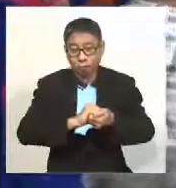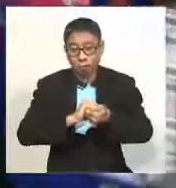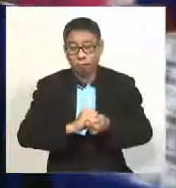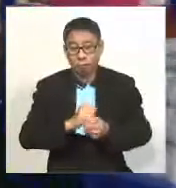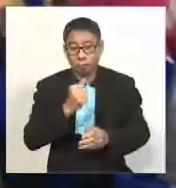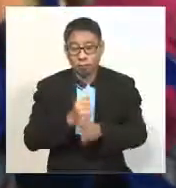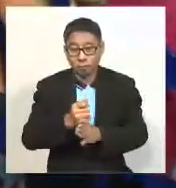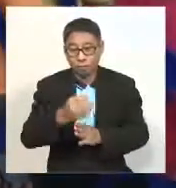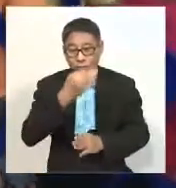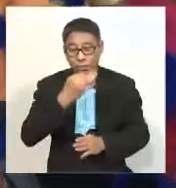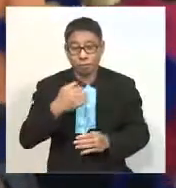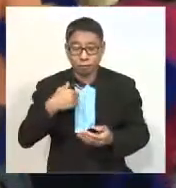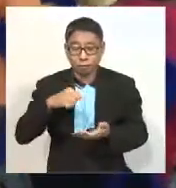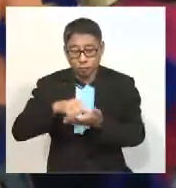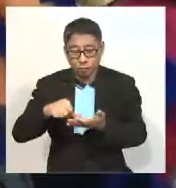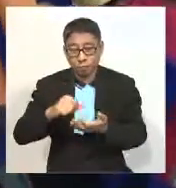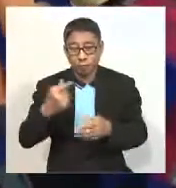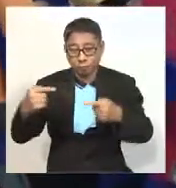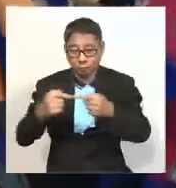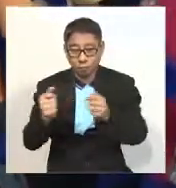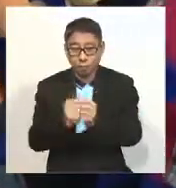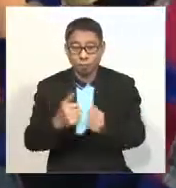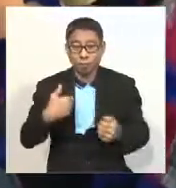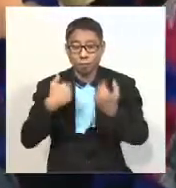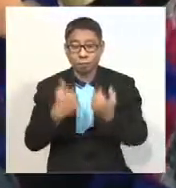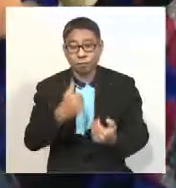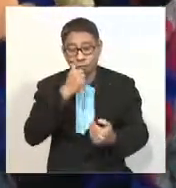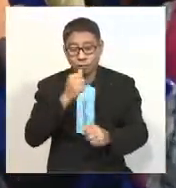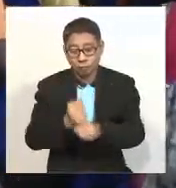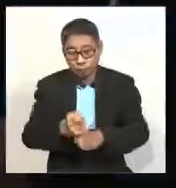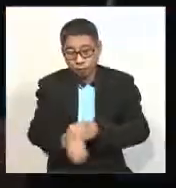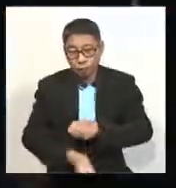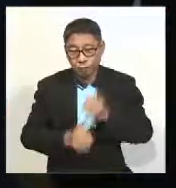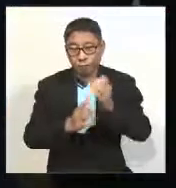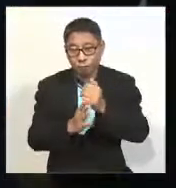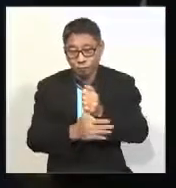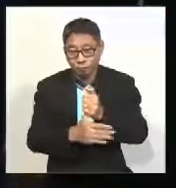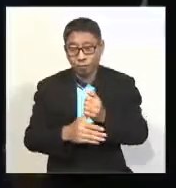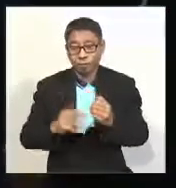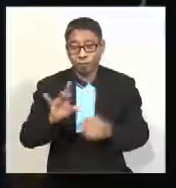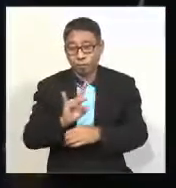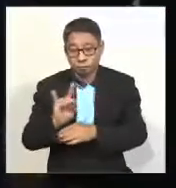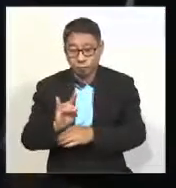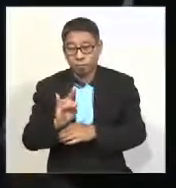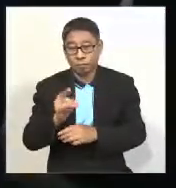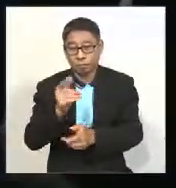าชีพนั้นจะต้องปรับปรุงให้เกิดความเหมาะสมไม่ว่าจะเป็นเรื่องของการเกษตรประมงหรือการปศุสั